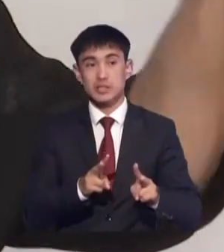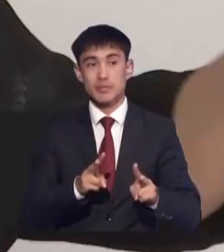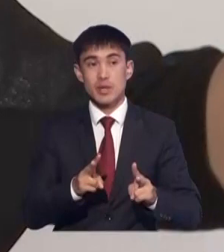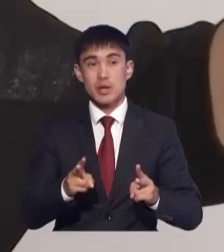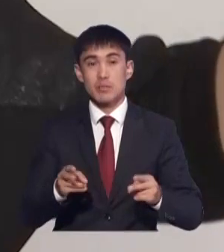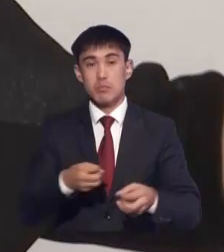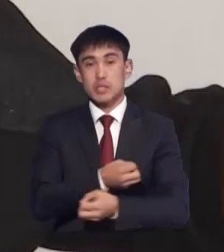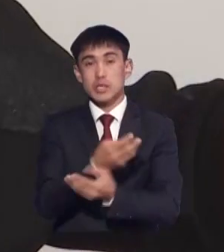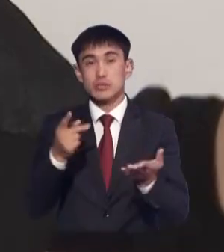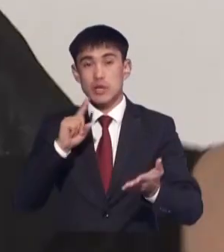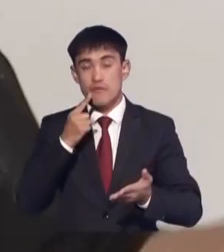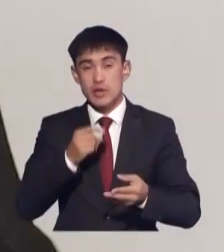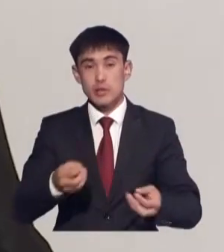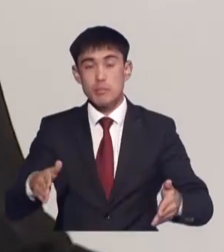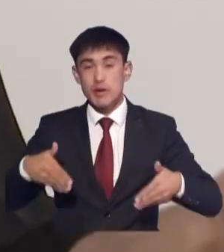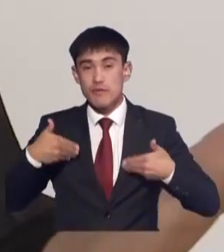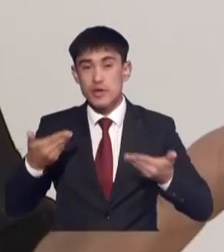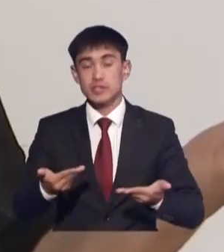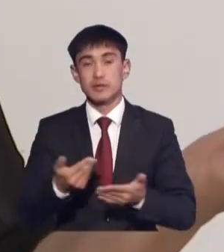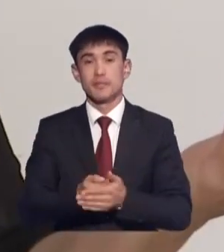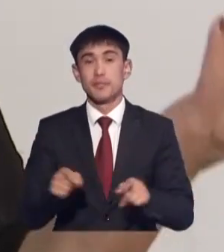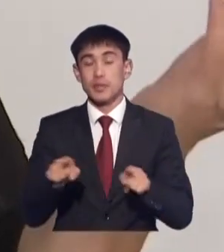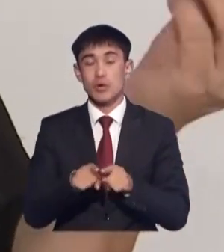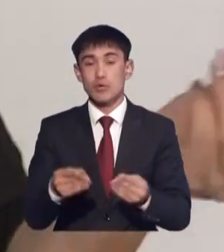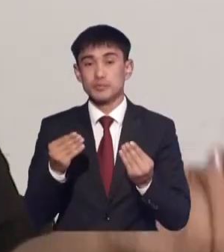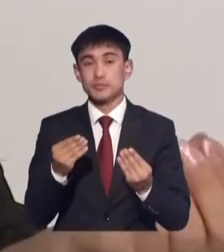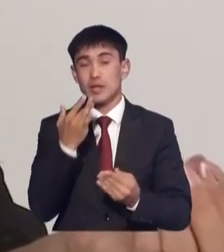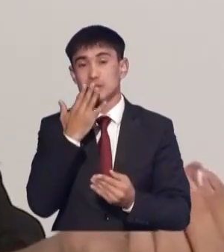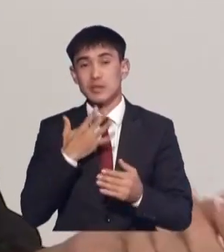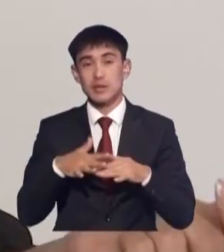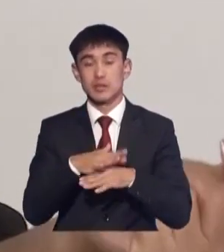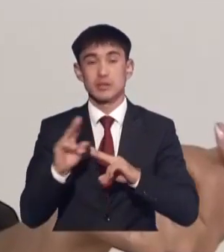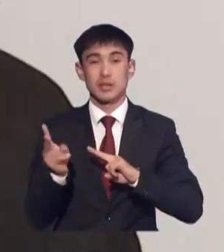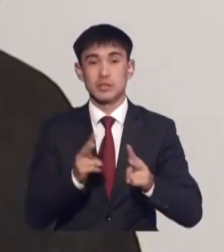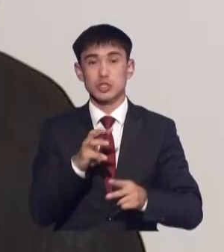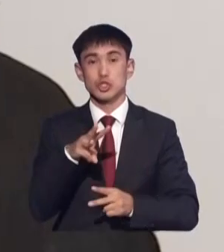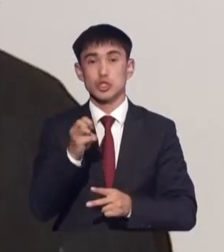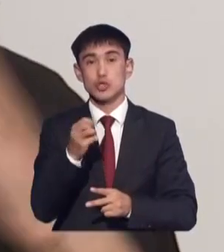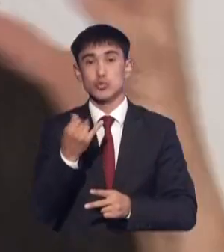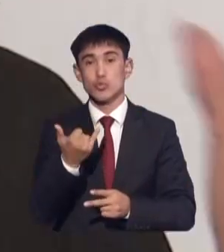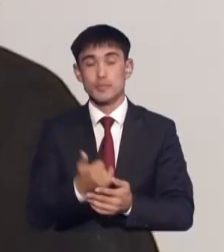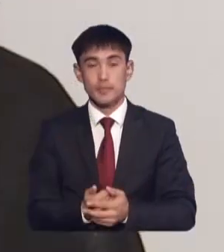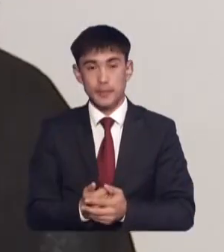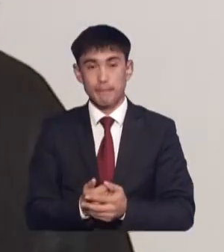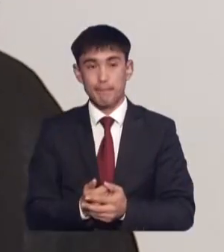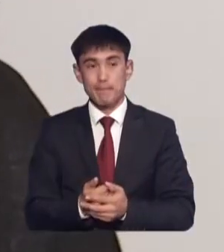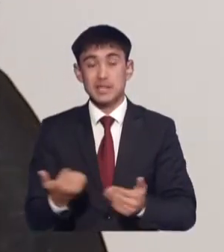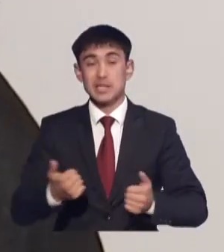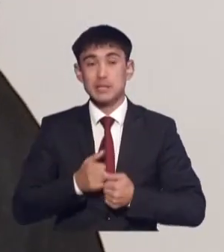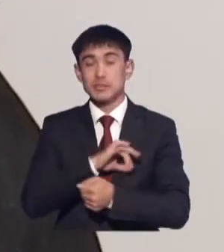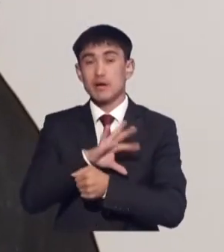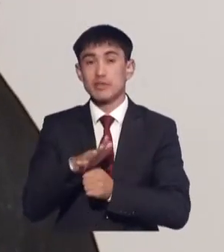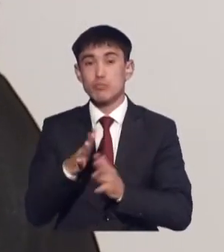бросаются эти конфеты, приветствия, ну, такой вот именно национальный танец шишу. Стараемся обхватить, ну,